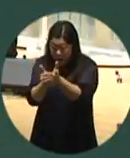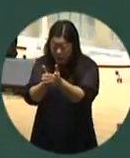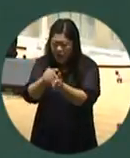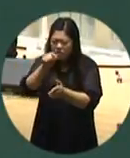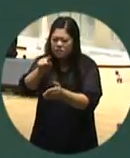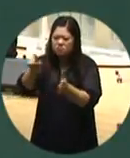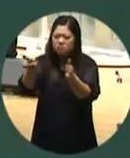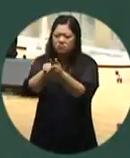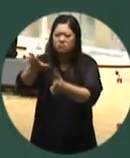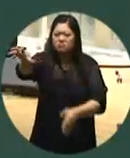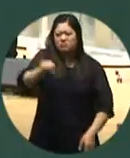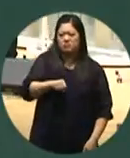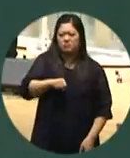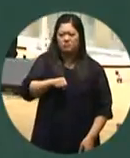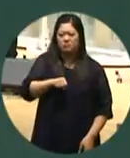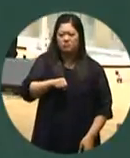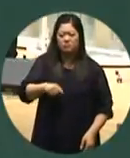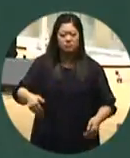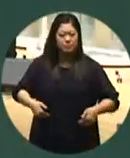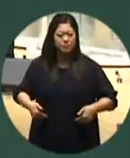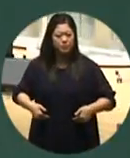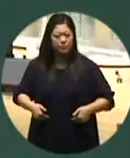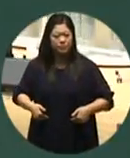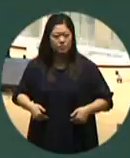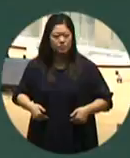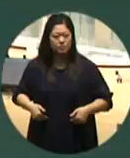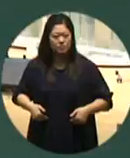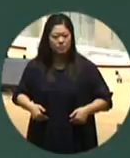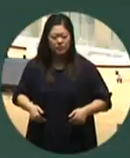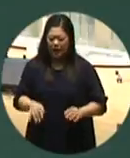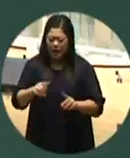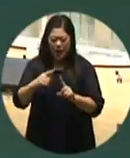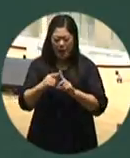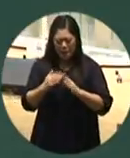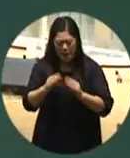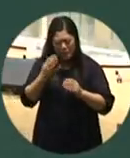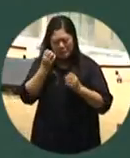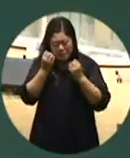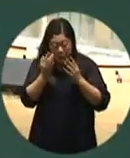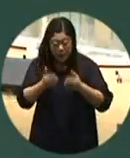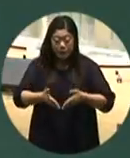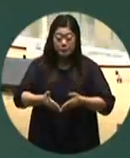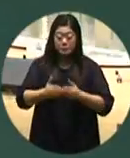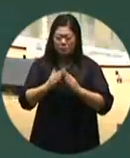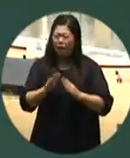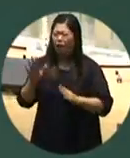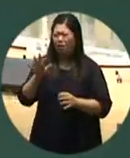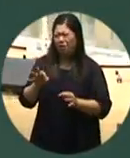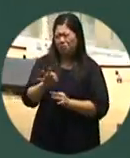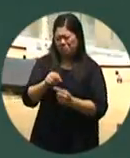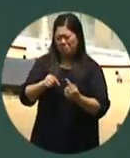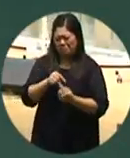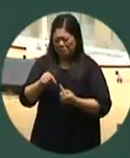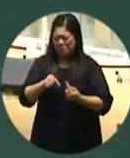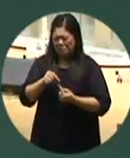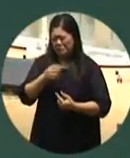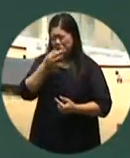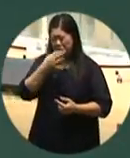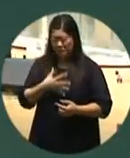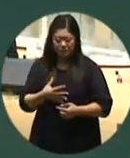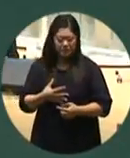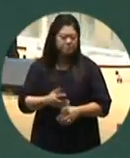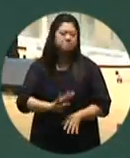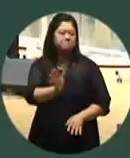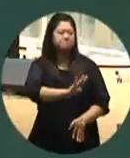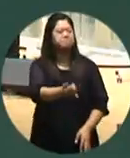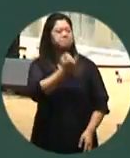Jesus is the Christ, the solution to every problem. 아, 개척을 했는데 말이요. 아무 돈이 없어요. 상관없습니다. Maybe you planted a new church and you have no money